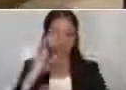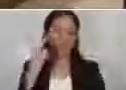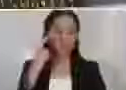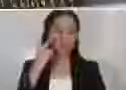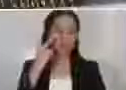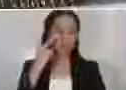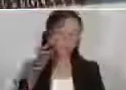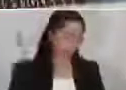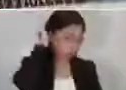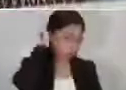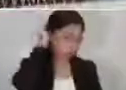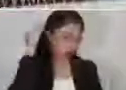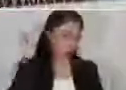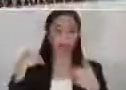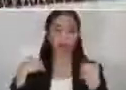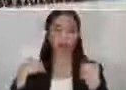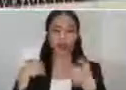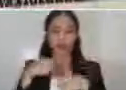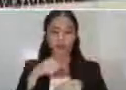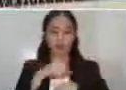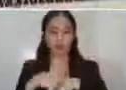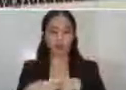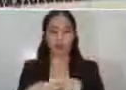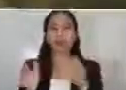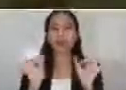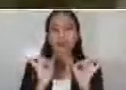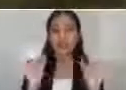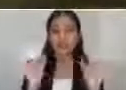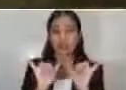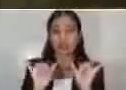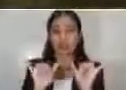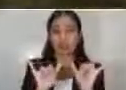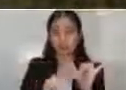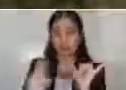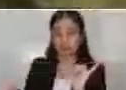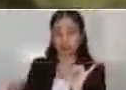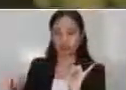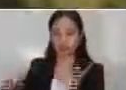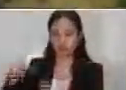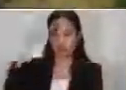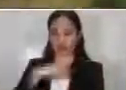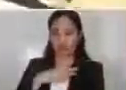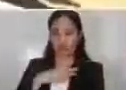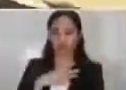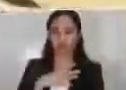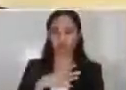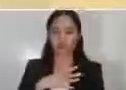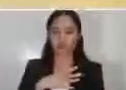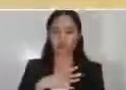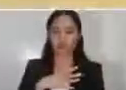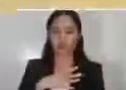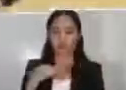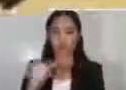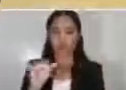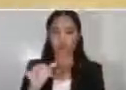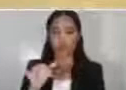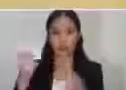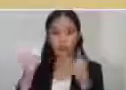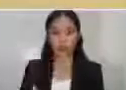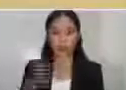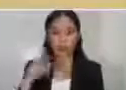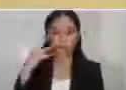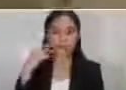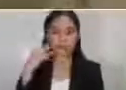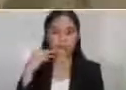na investigasyon ng BF Homes Police Substation na ginagawa umano ng kanilang amo ang pananakit sa oras na magtatangkang umalis ang